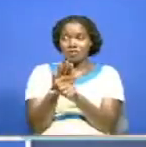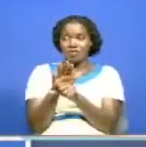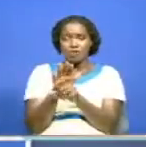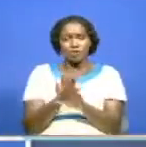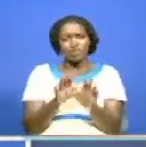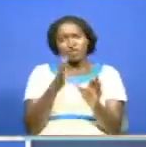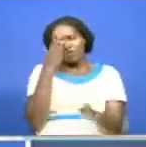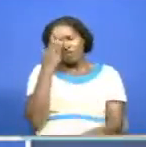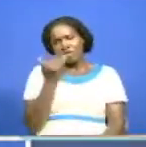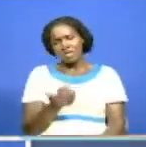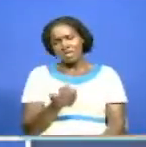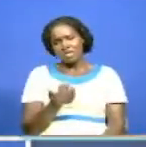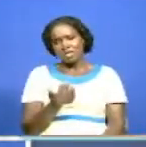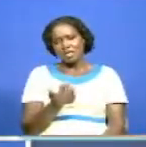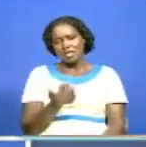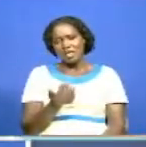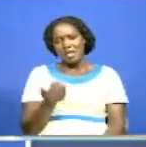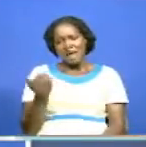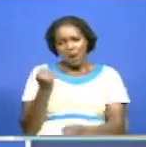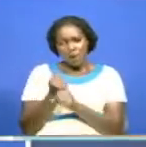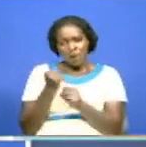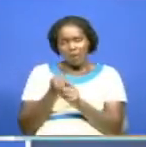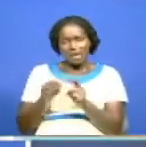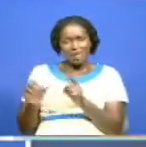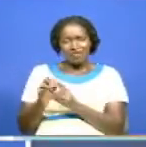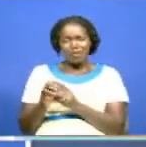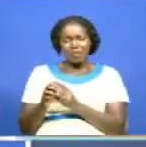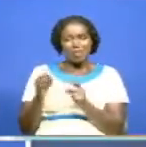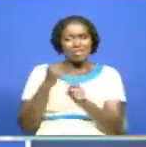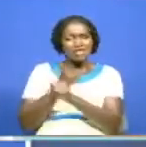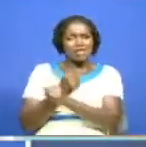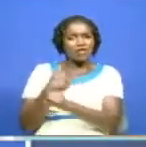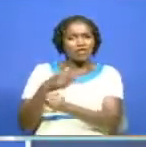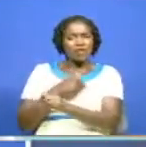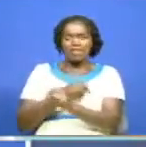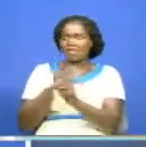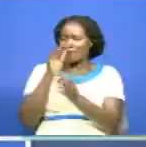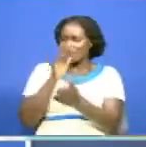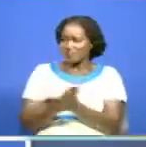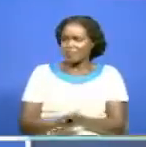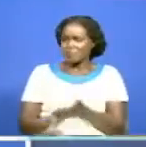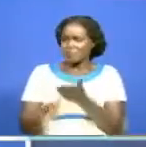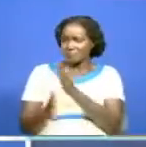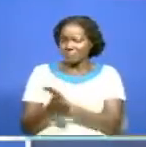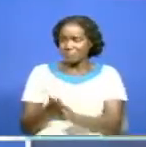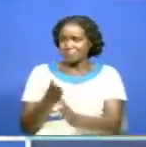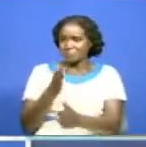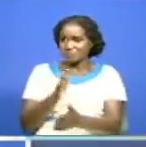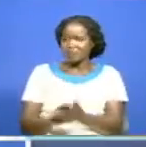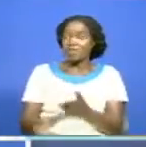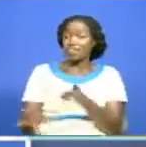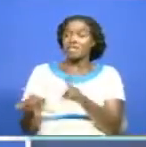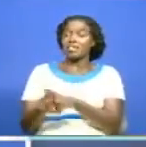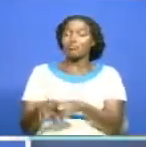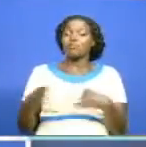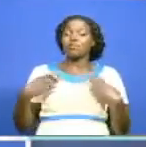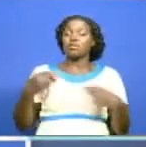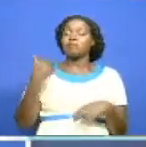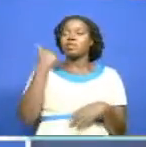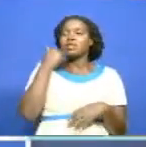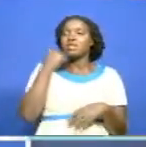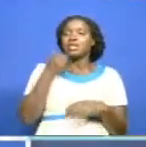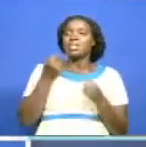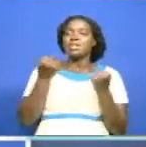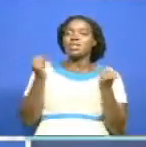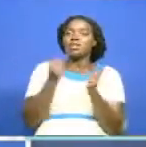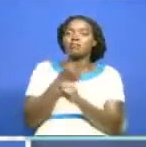mazingira tunayofanyia kazi ni mazingira ambayo sio salama kwetu na wagonjwa wetu, na hatuwezi tukarejea kama basi hatujaambiwa